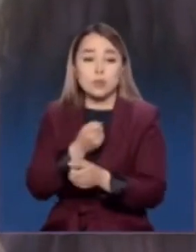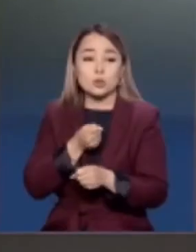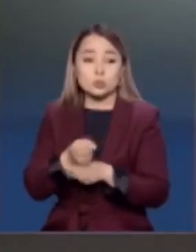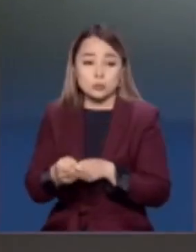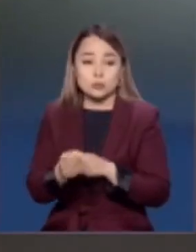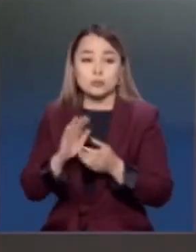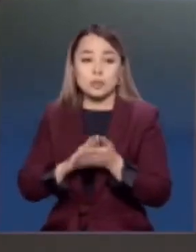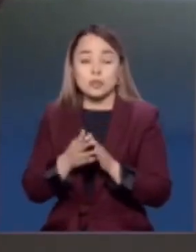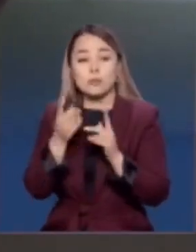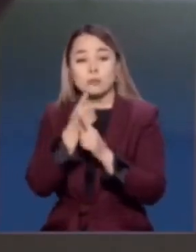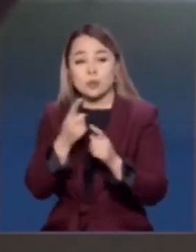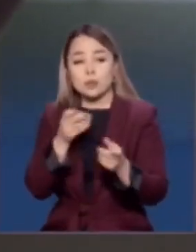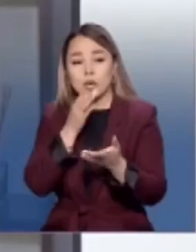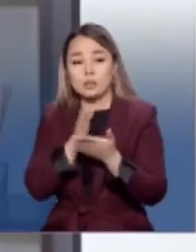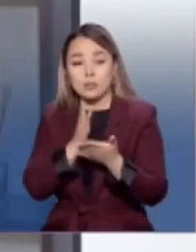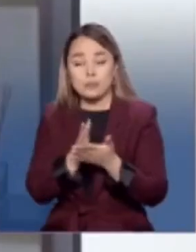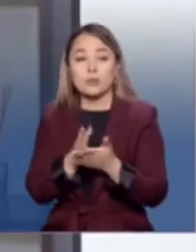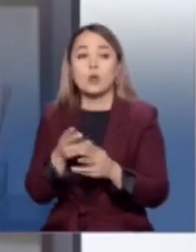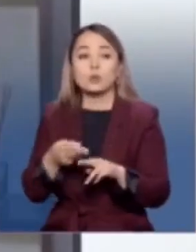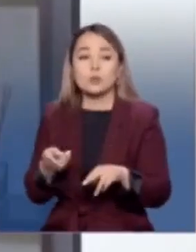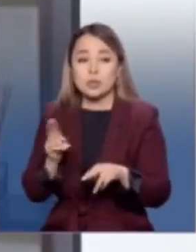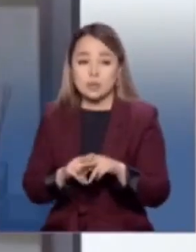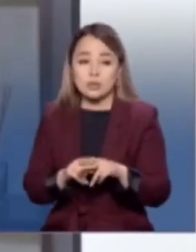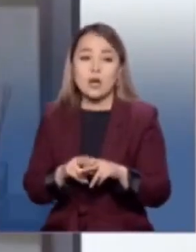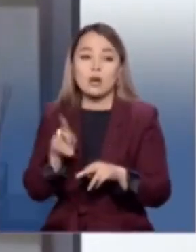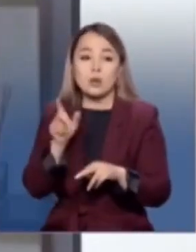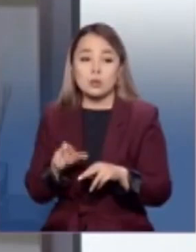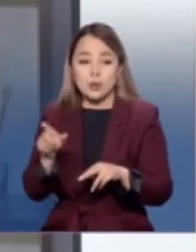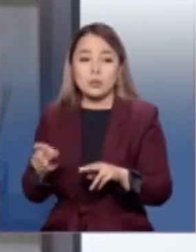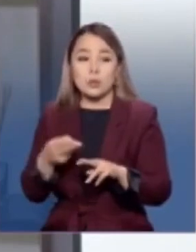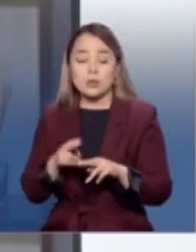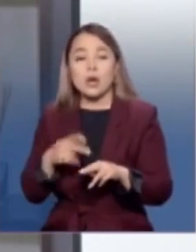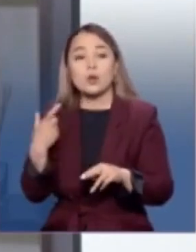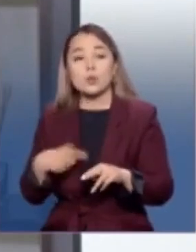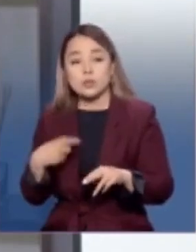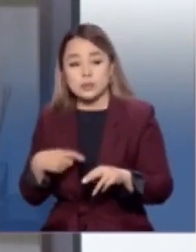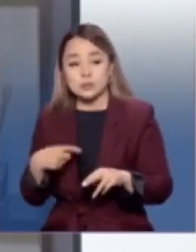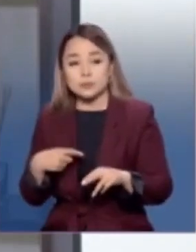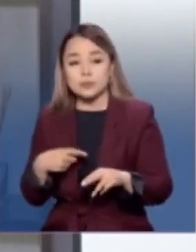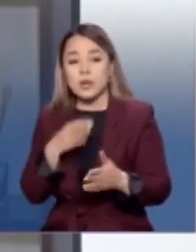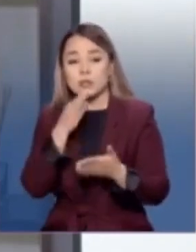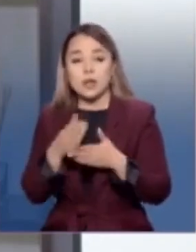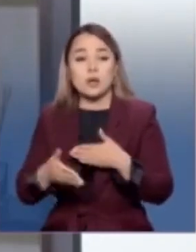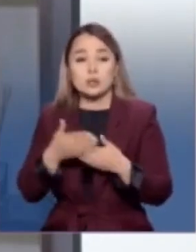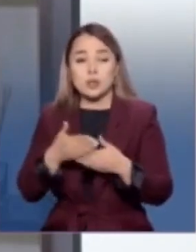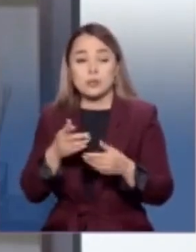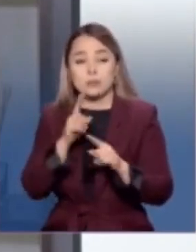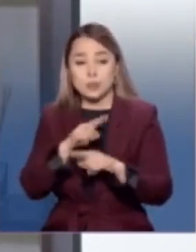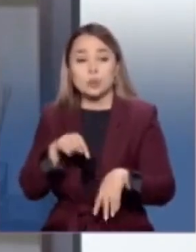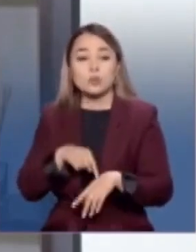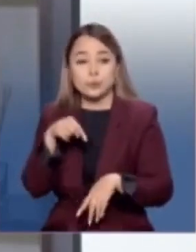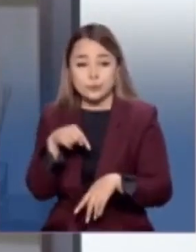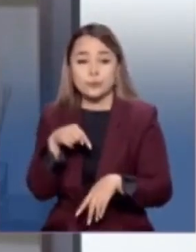тек предупреждение береді. Сондықтан ондай адамдар өзінің жауапқа тартылмағандығын